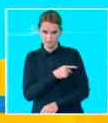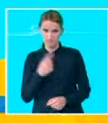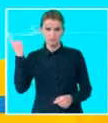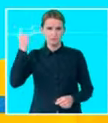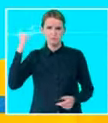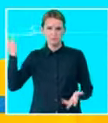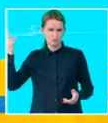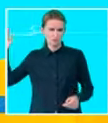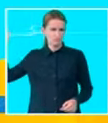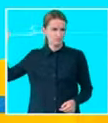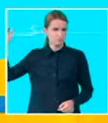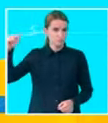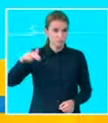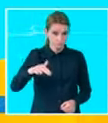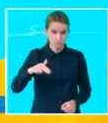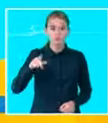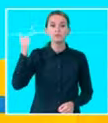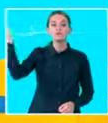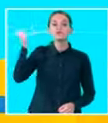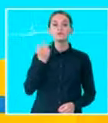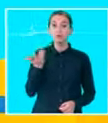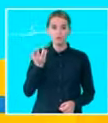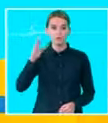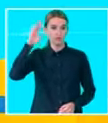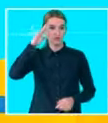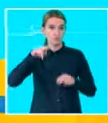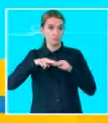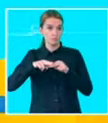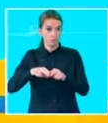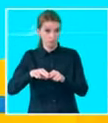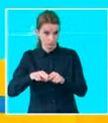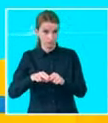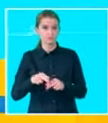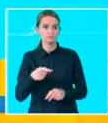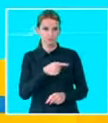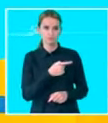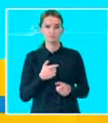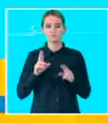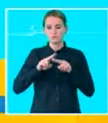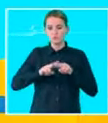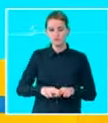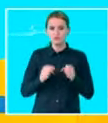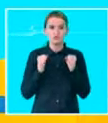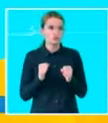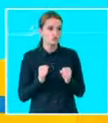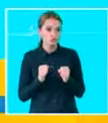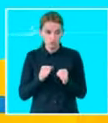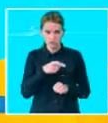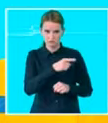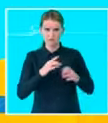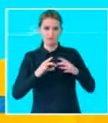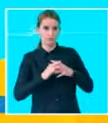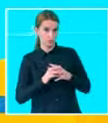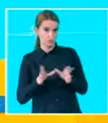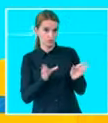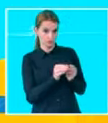към 5:30. Наложи се просто да остана там, докато дойде съпругата на човека, също французойка. Той работи в България от 4-5